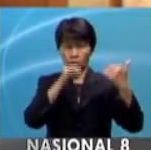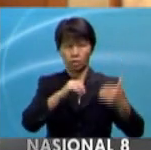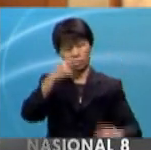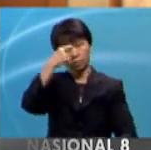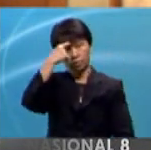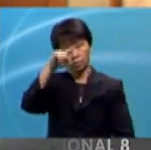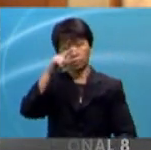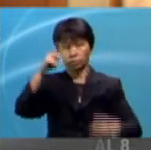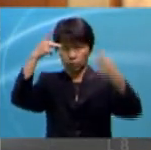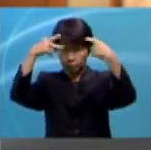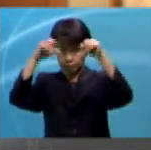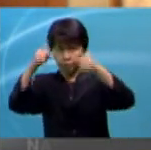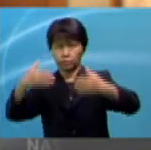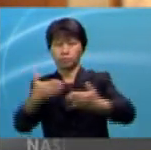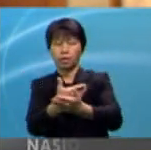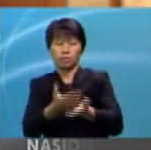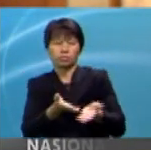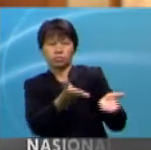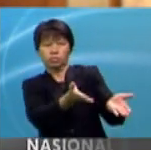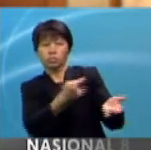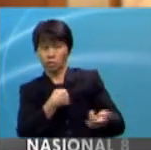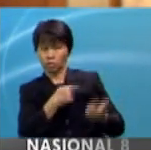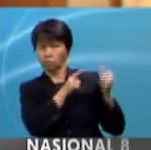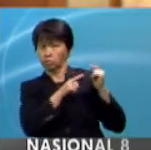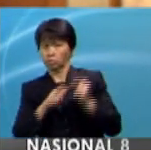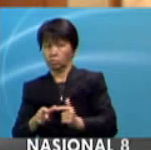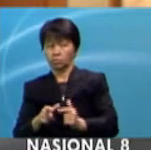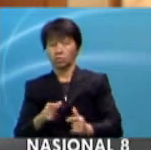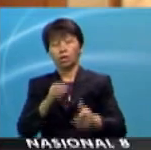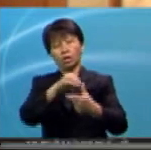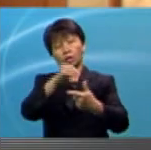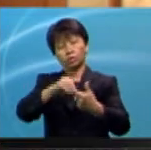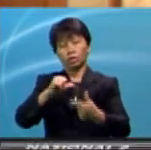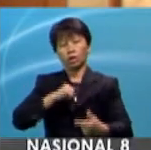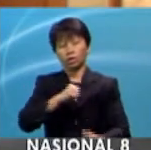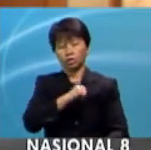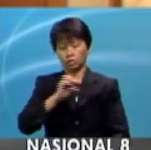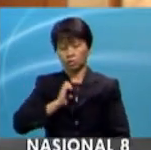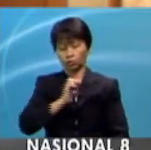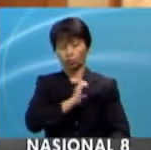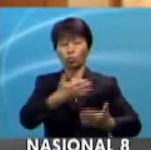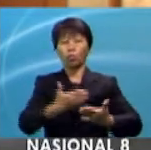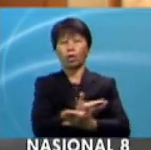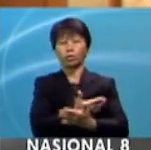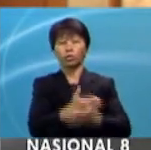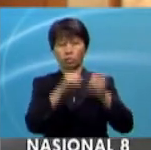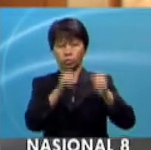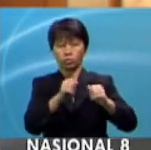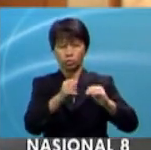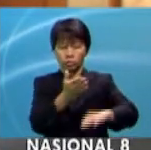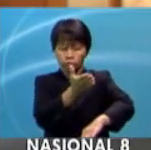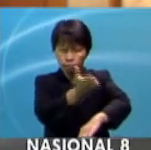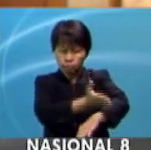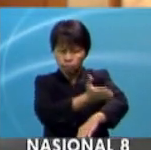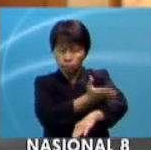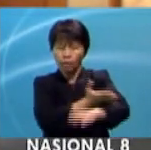presiden baru ataupun alih-alih ekskul yang baru dapat meningkatkan